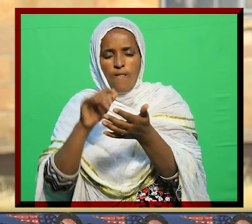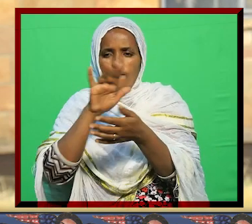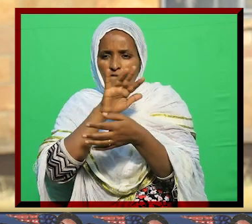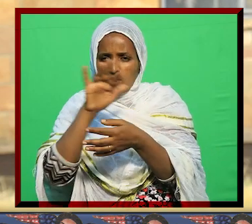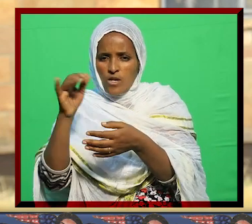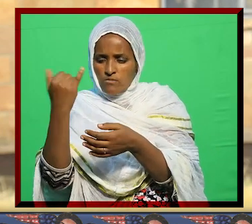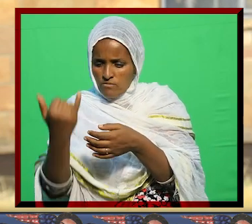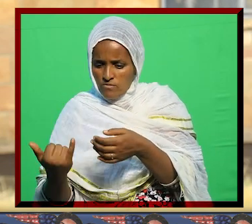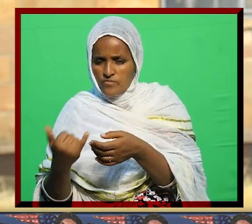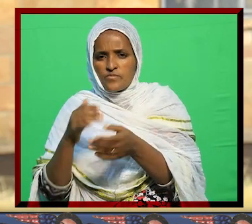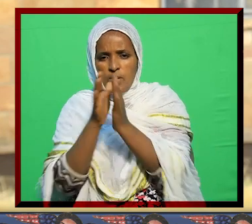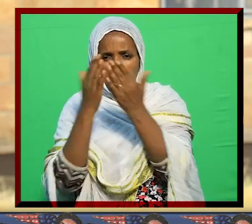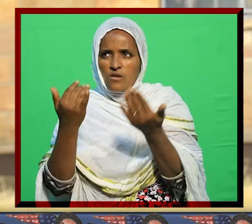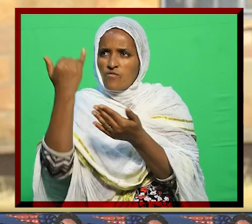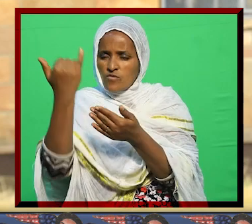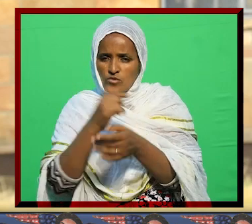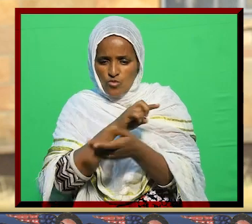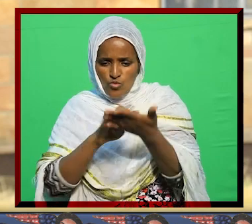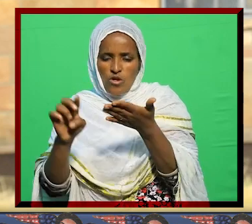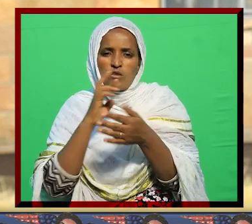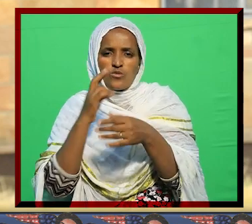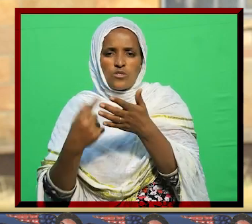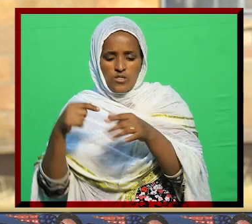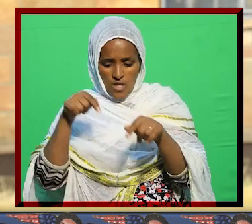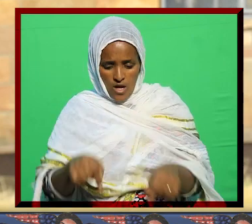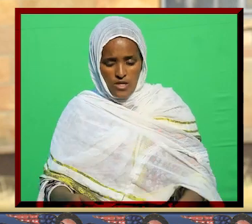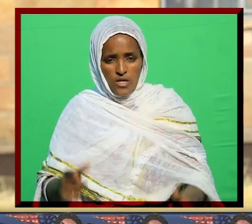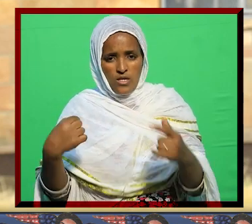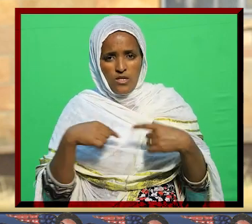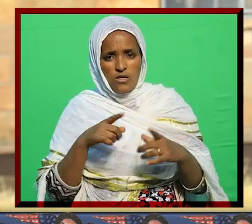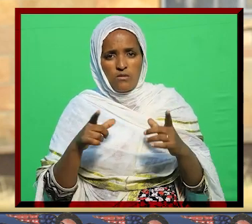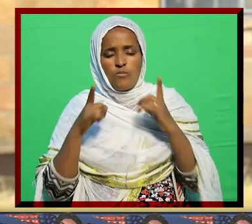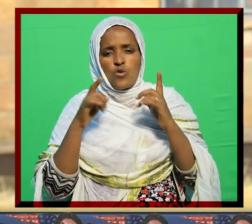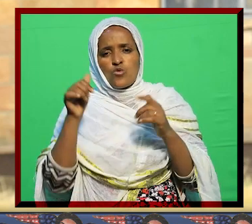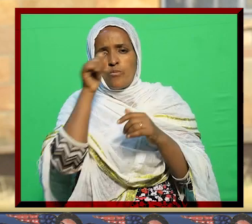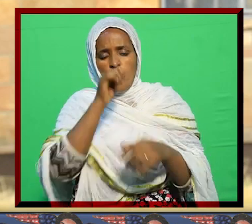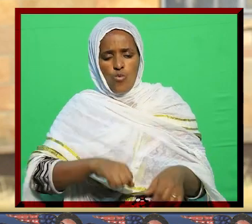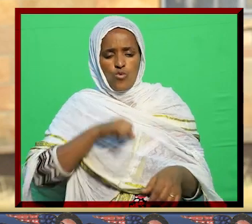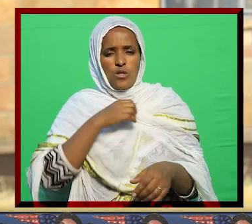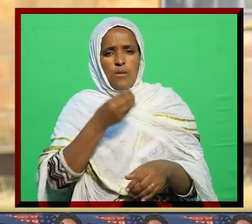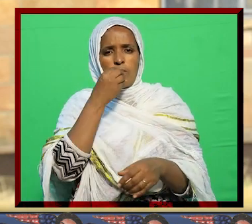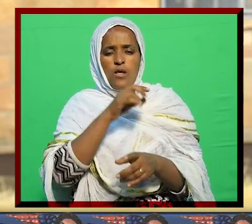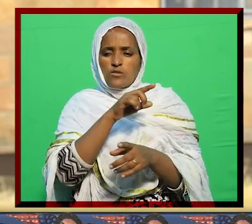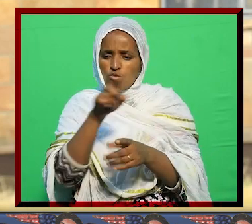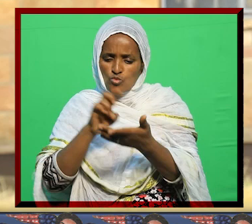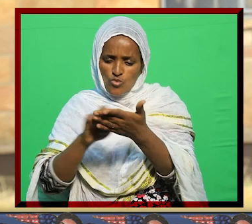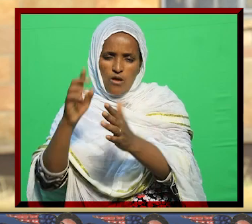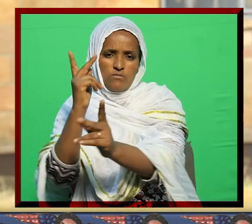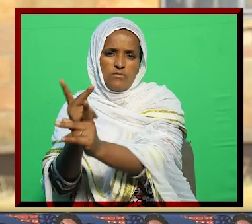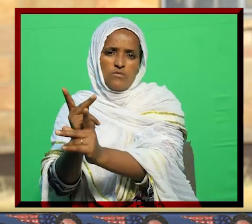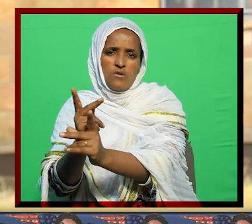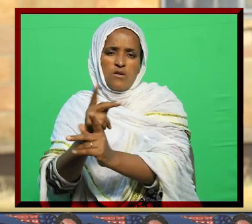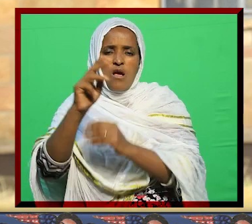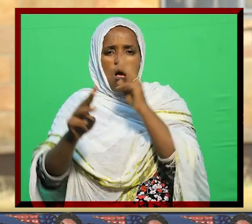ፊደልን የቀረጹ እነሱ ናቸው። መጻሕፍትን የቀረጹ እነሱ ናቸው። እኛ ዛሬ ለመኖራችን ኢትዮጵያውያን ሆነን በዓለም ኮርተን ለመመላት እነሱ ናቸው። ዓለም